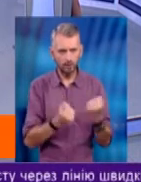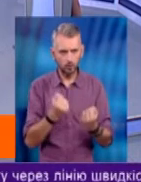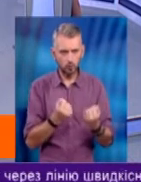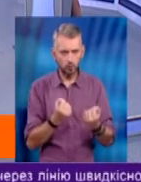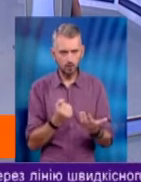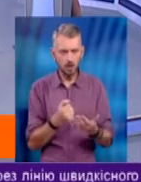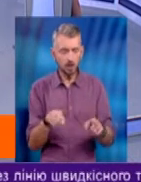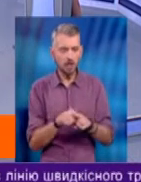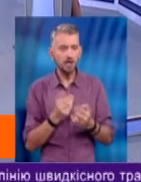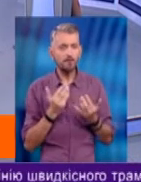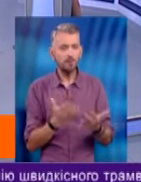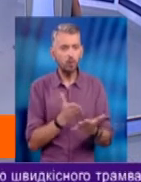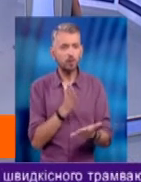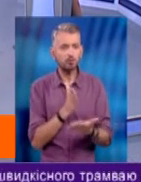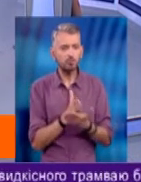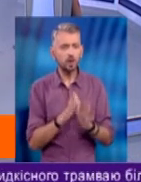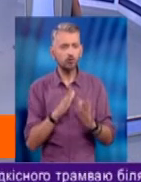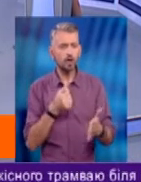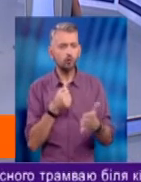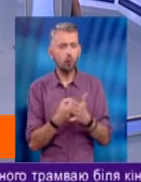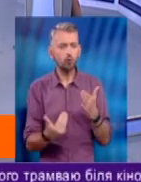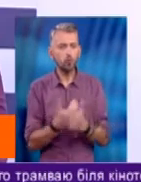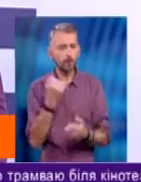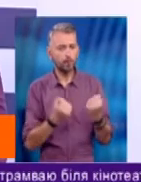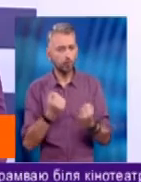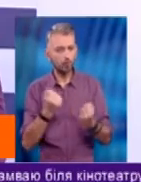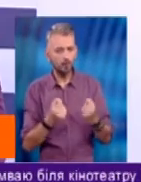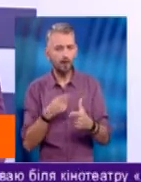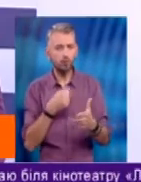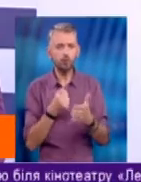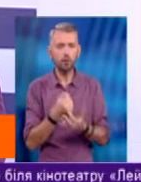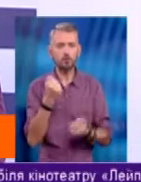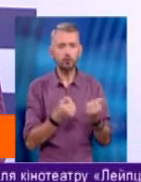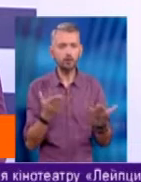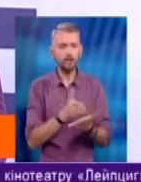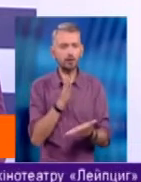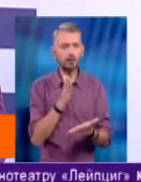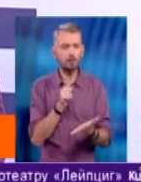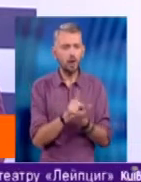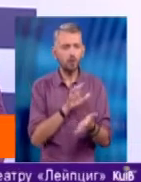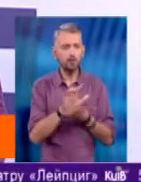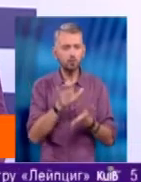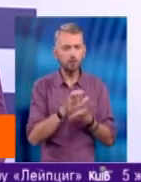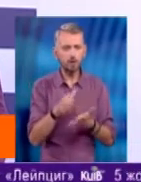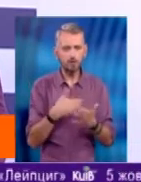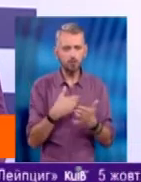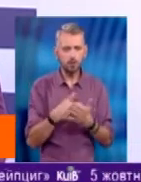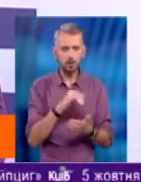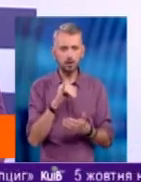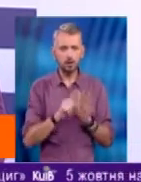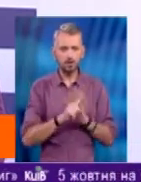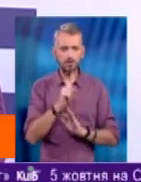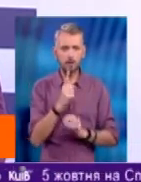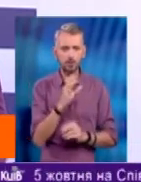засобів. Такі вимоги ставляться лише до нових автомобілів або до автомобілів, які мають випускатися, наприклад, із